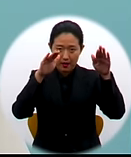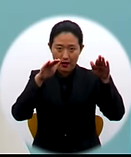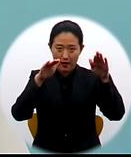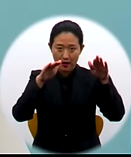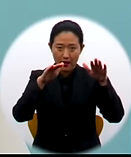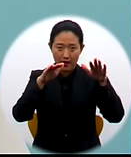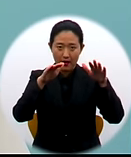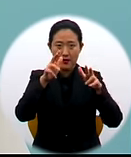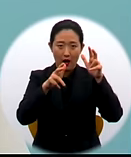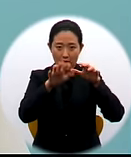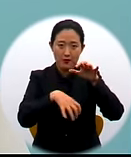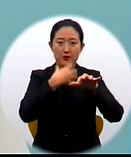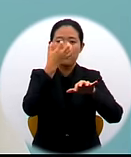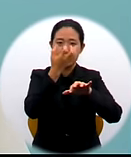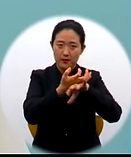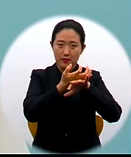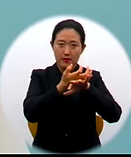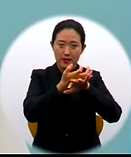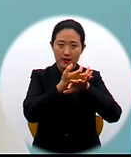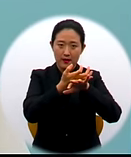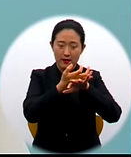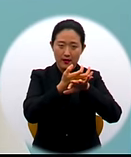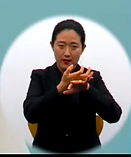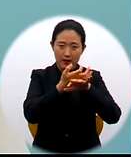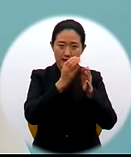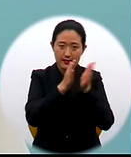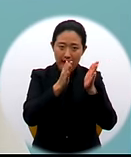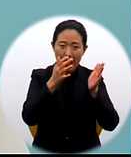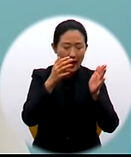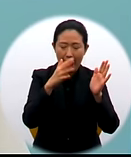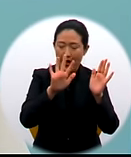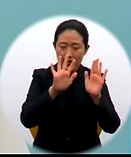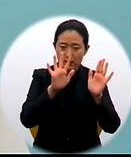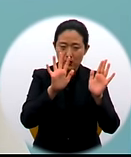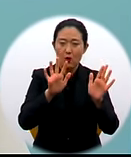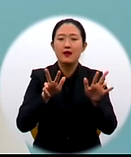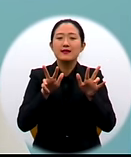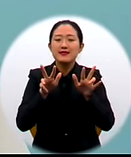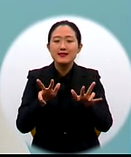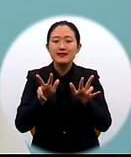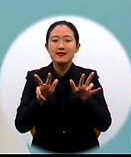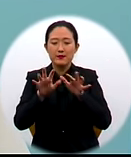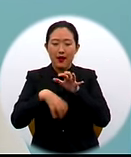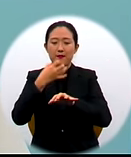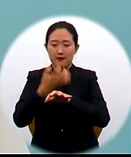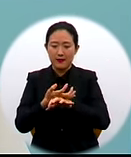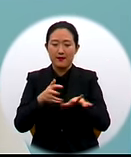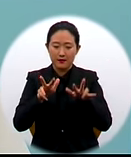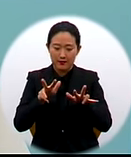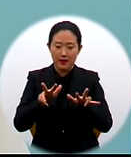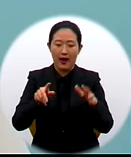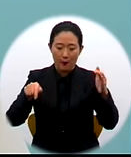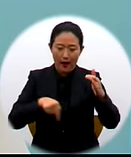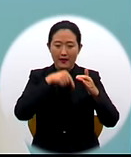맞지 않았다는 거예요. 이미 이 아이들이 4차 산업혁명이라는 AI와 초지능화 사회에서 학습하고 커나가기